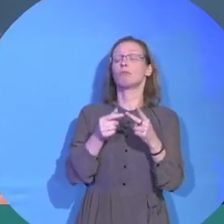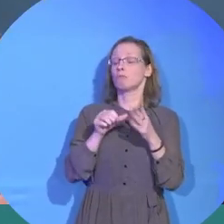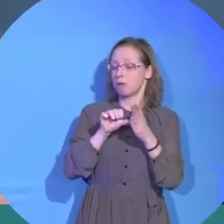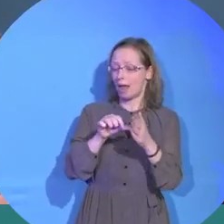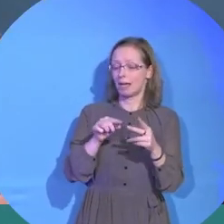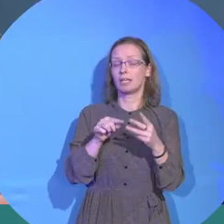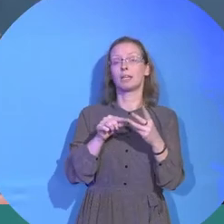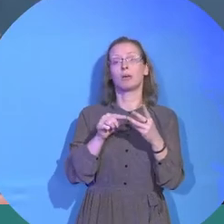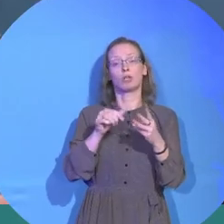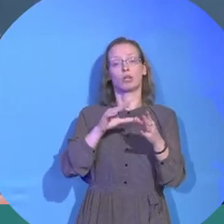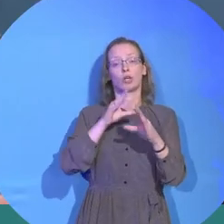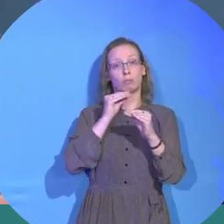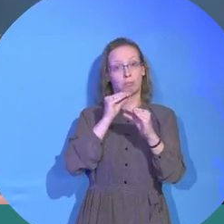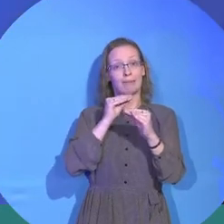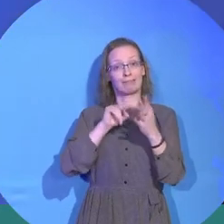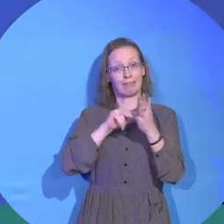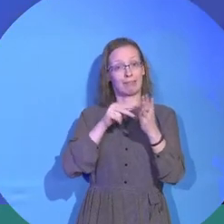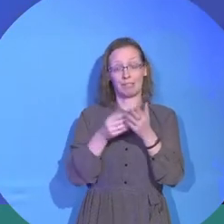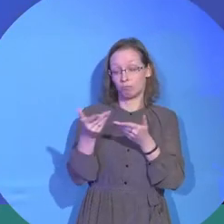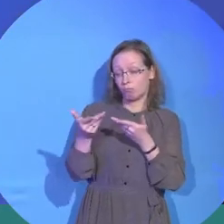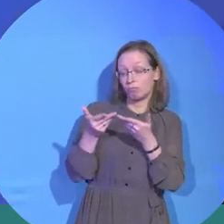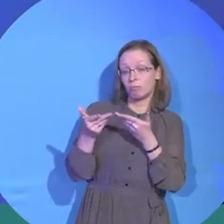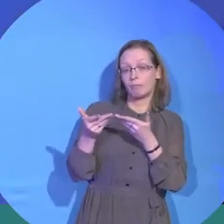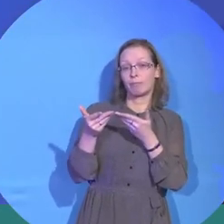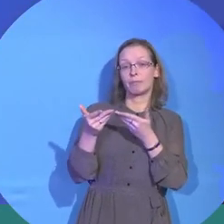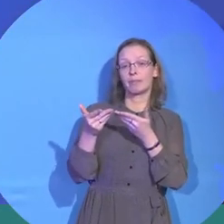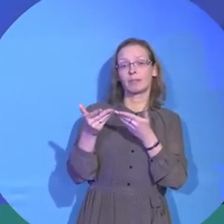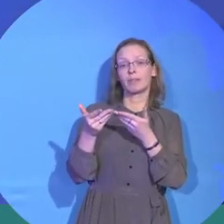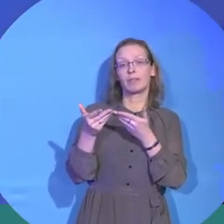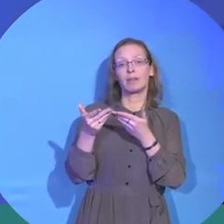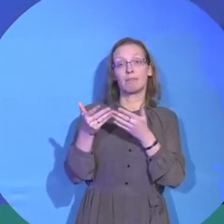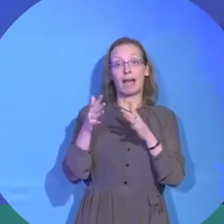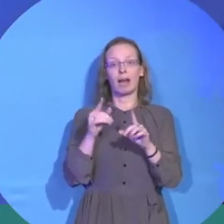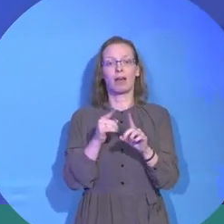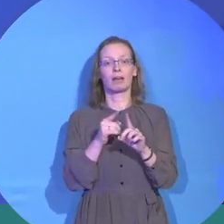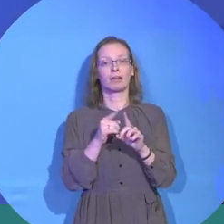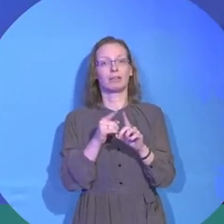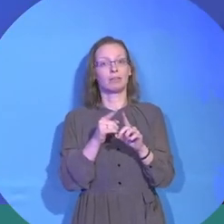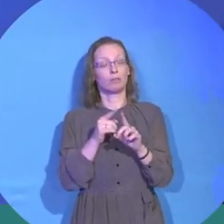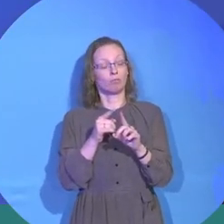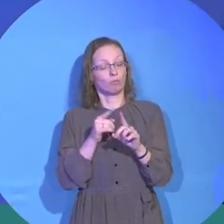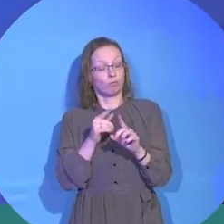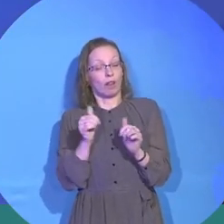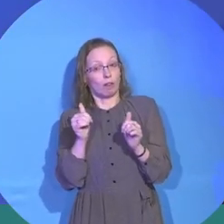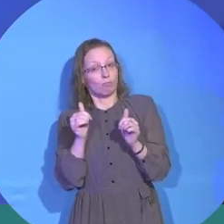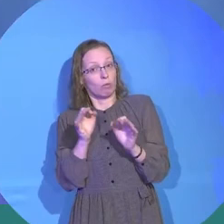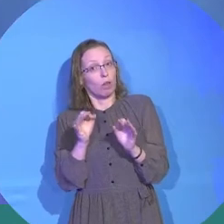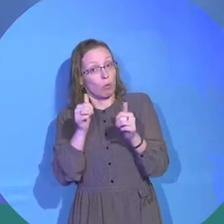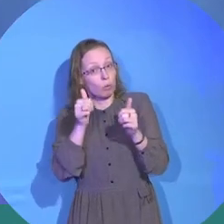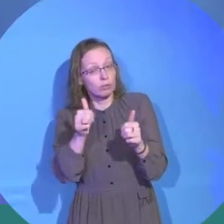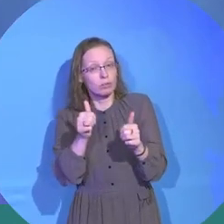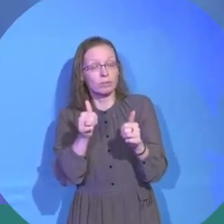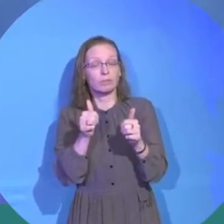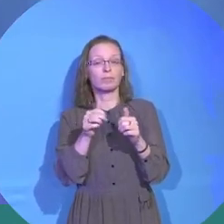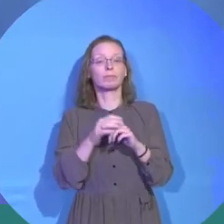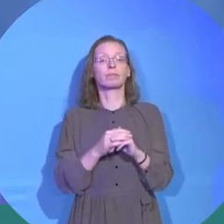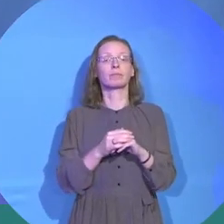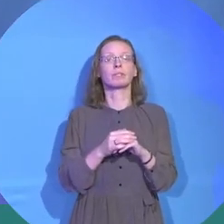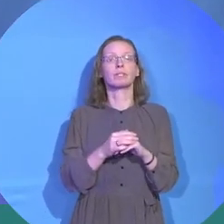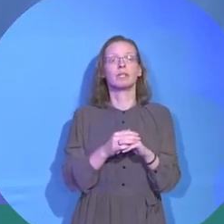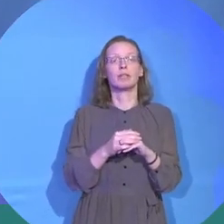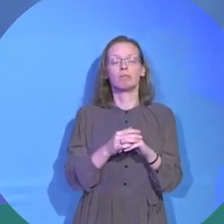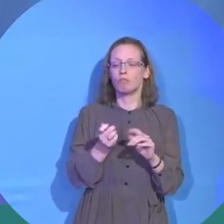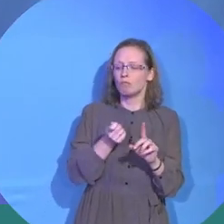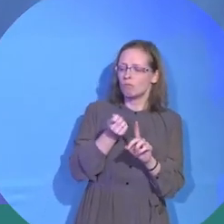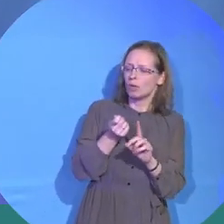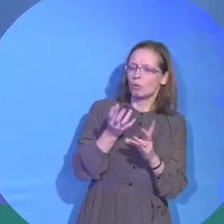gesprekstechniek. En eigenlijk, die leidraad waar ik heel eventjes naar verwees, die is eigenlijk best heel erg goed. Ja. Die voeding geeft hoe dat te doen. Want